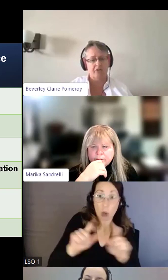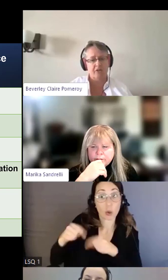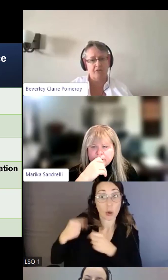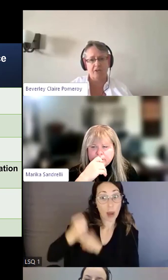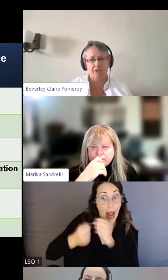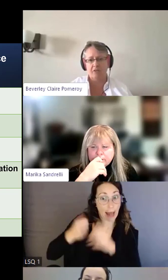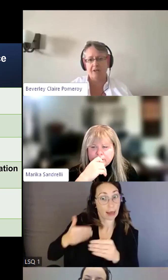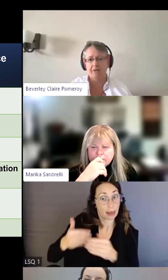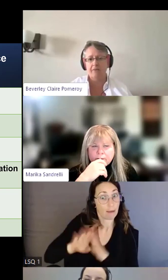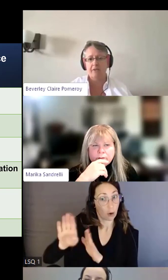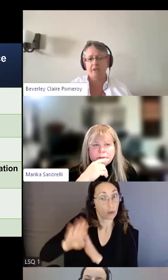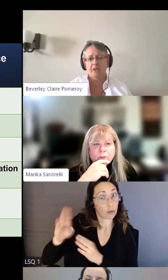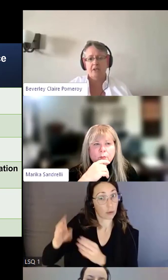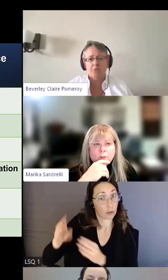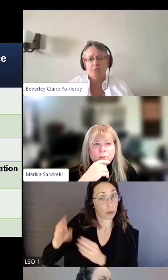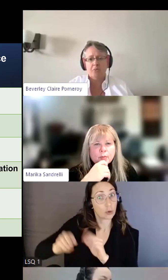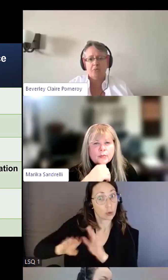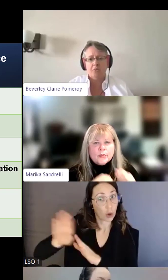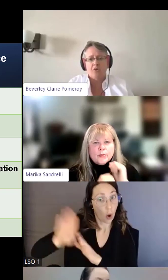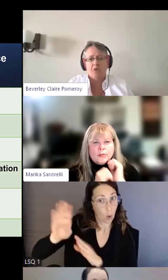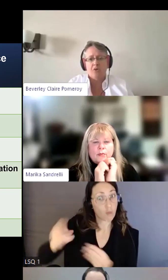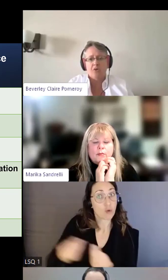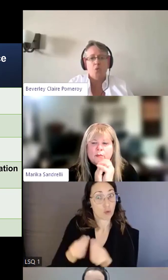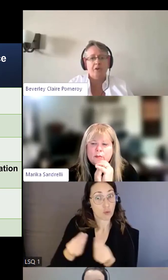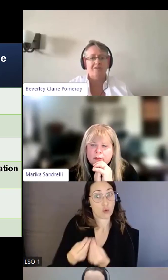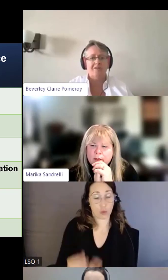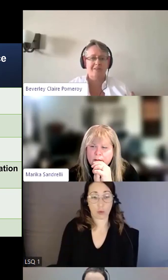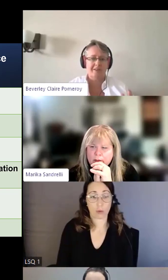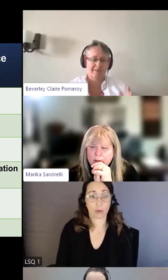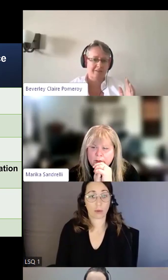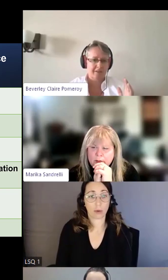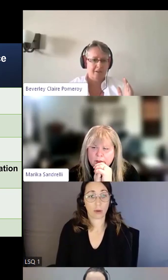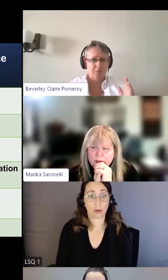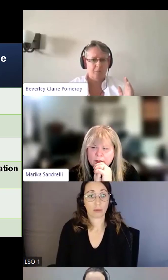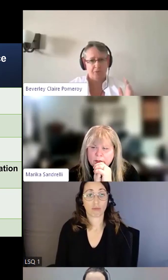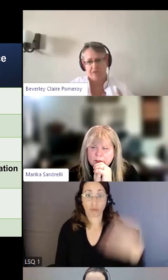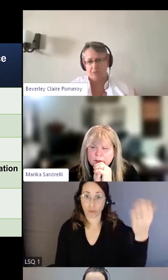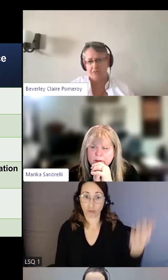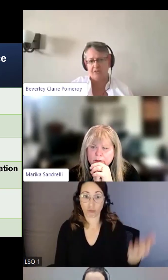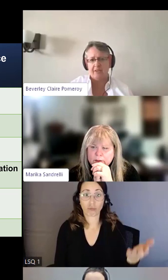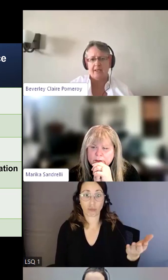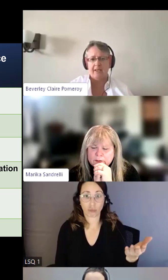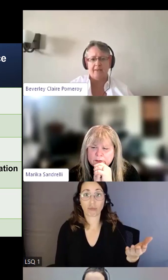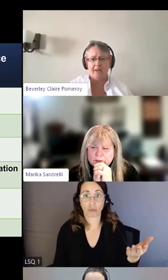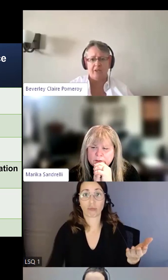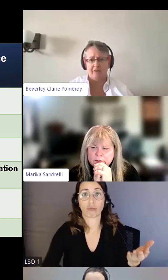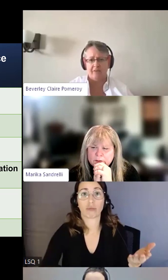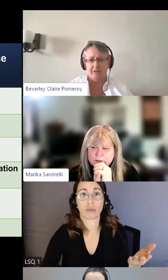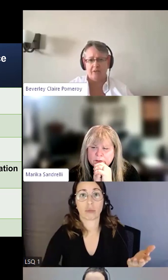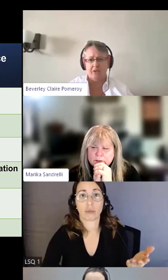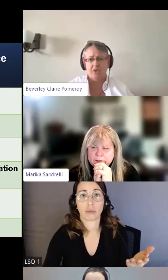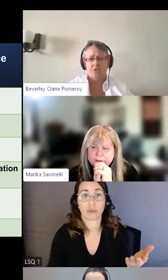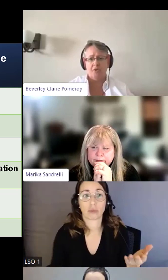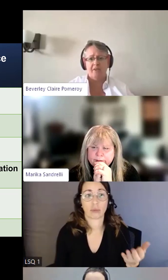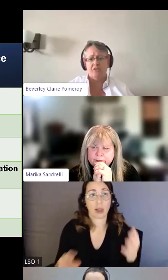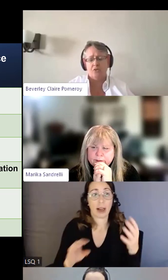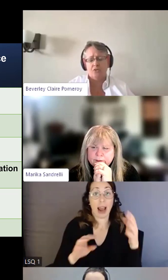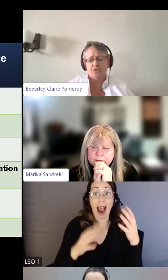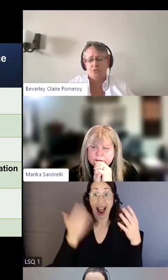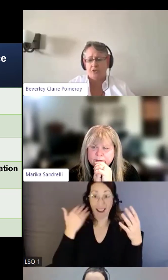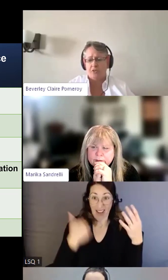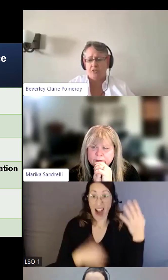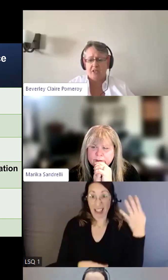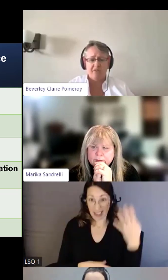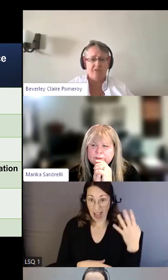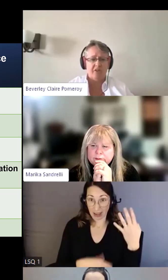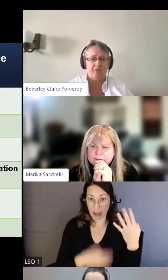On peut voir que cela a évolué et on est passé de 4 à 6 principes que nous considérons. Lorsque vous pensez à cela, il